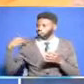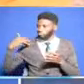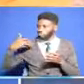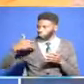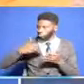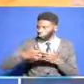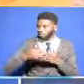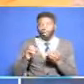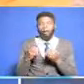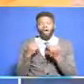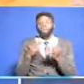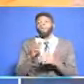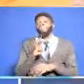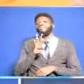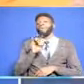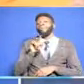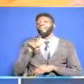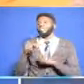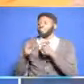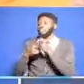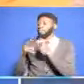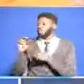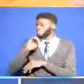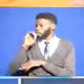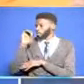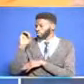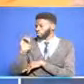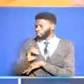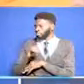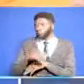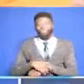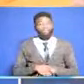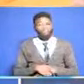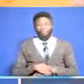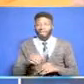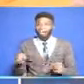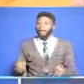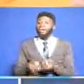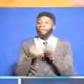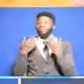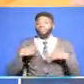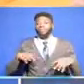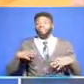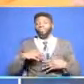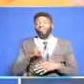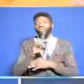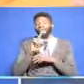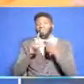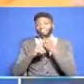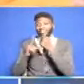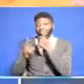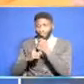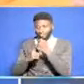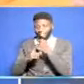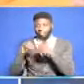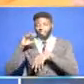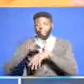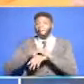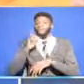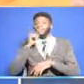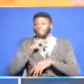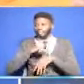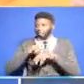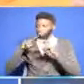kilifikia 4.7%. Hii ni baada ya visa vipya 166 kunakiliwa kutoka kwa